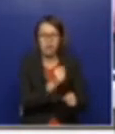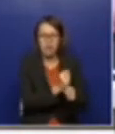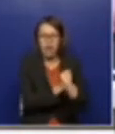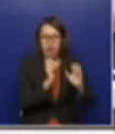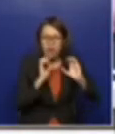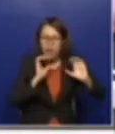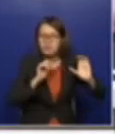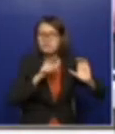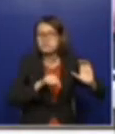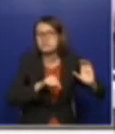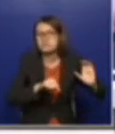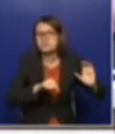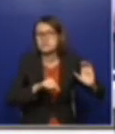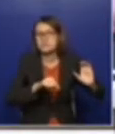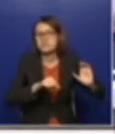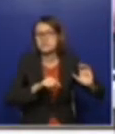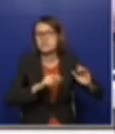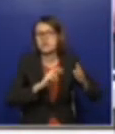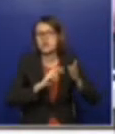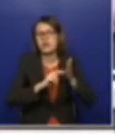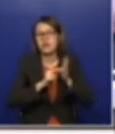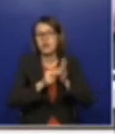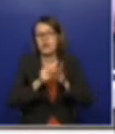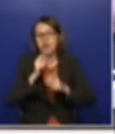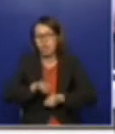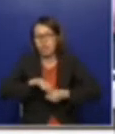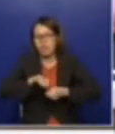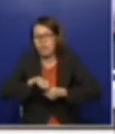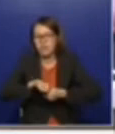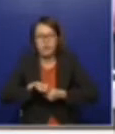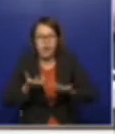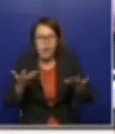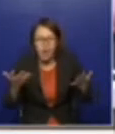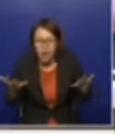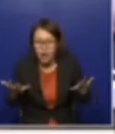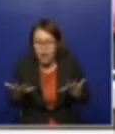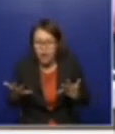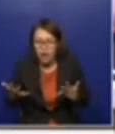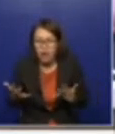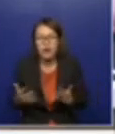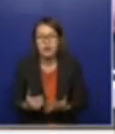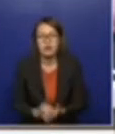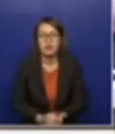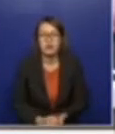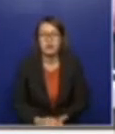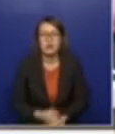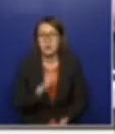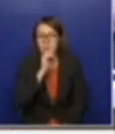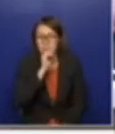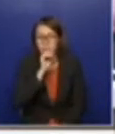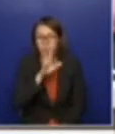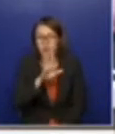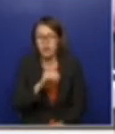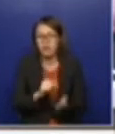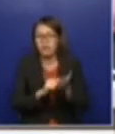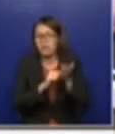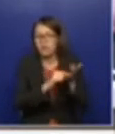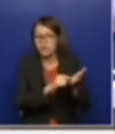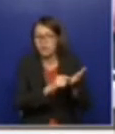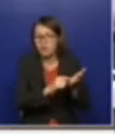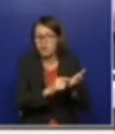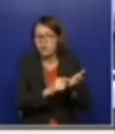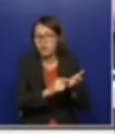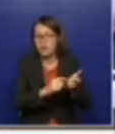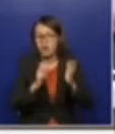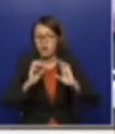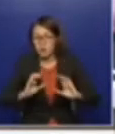เนี่ยความหมายของคำว่าเกษตรกรนี่หายไปเลยครับผมอยากจะเสนอต่อท่านประธานไปยังรัฐมน